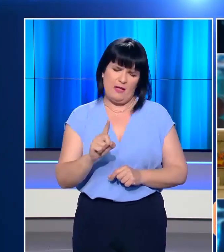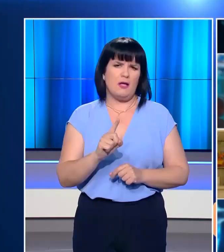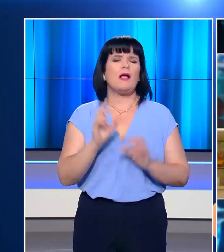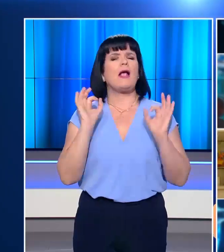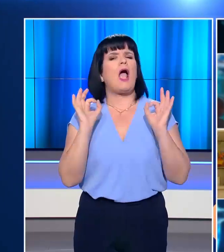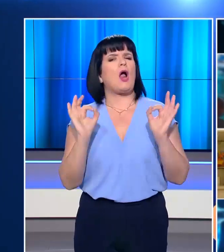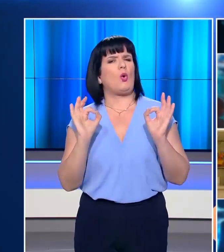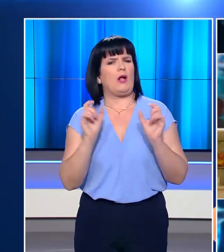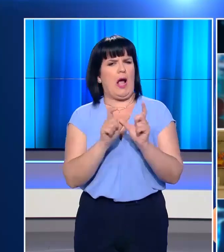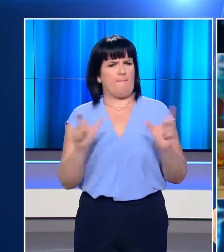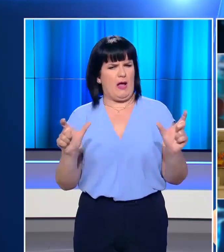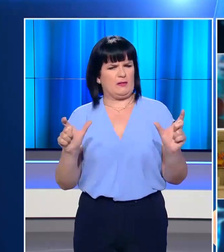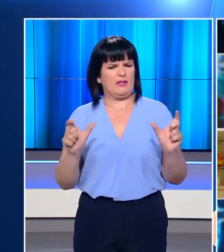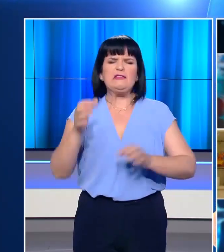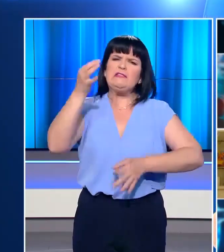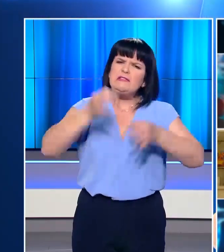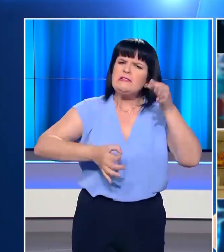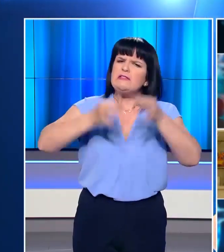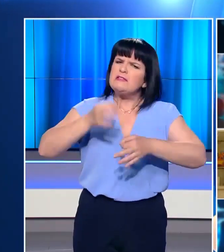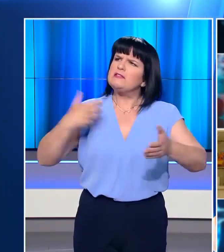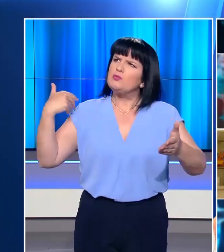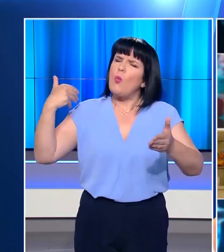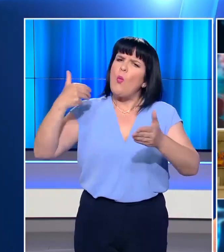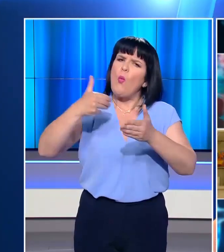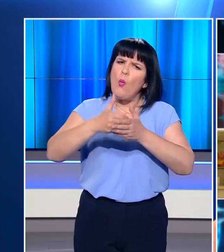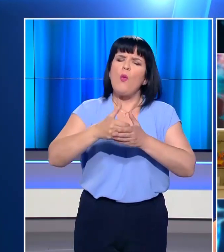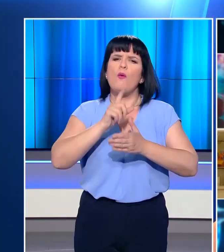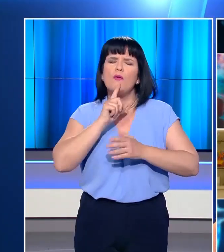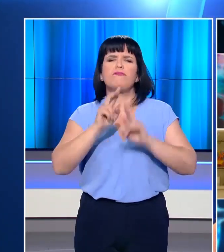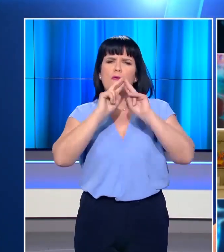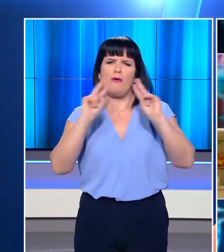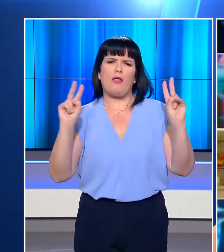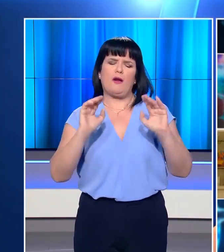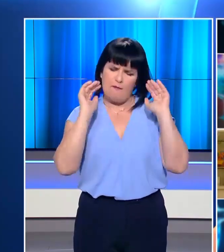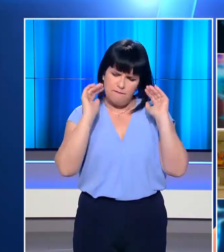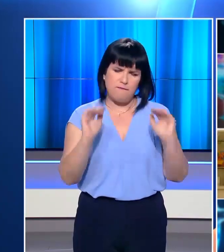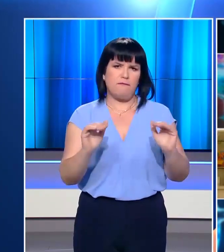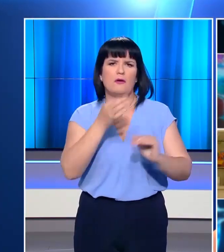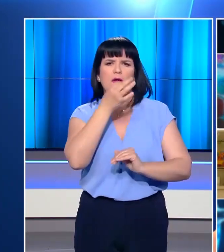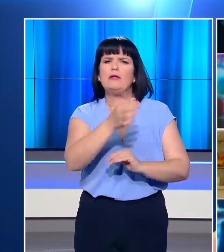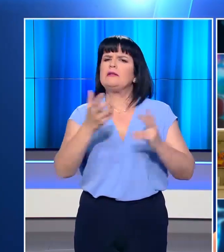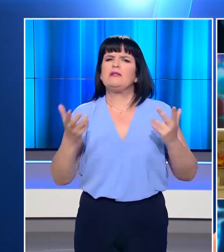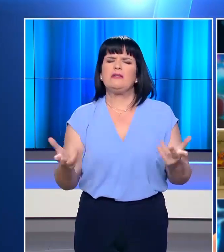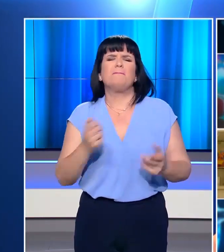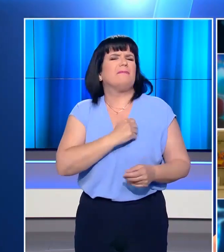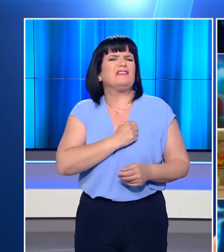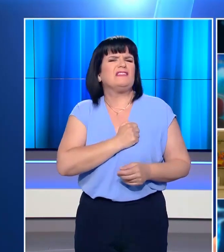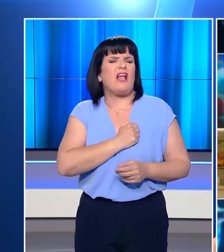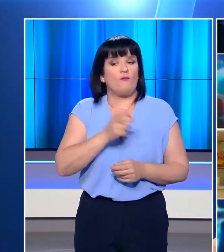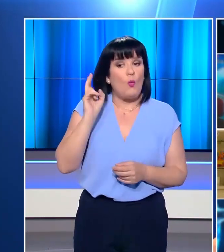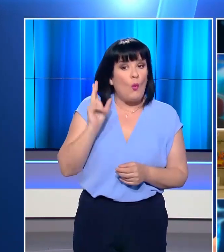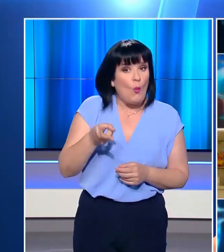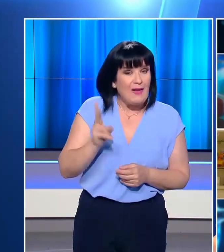Το πλαίσιο των συζητήσεων που γίνανε μέχρι τώρα ήταν σε αυτό το κλίμα. Θεωρώ ότι δεν